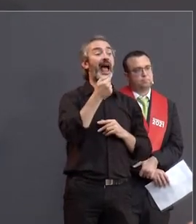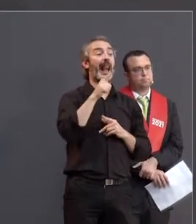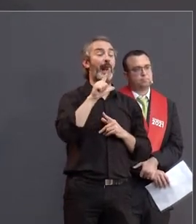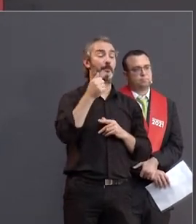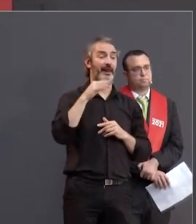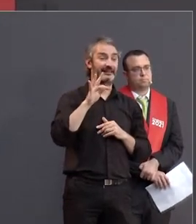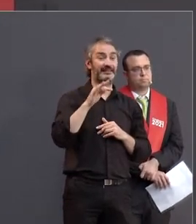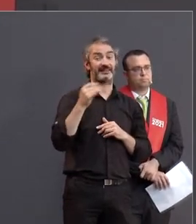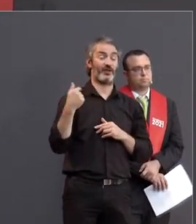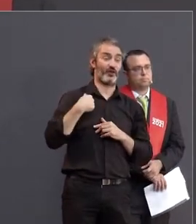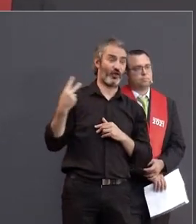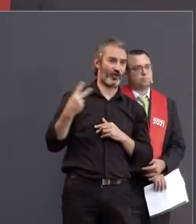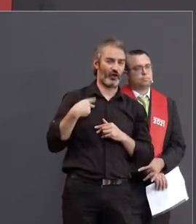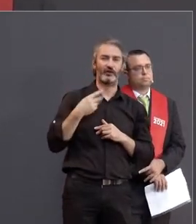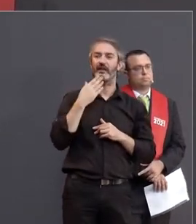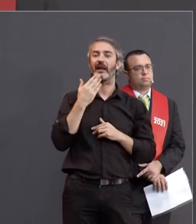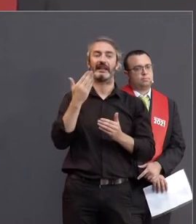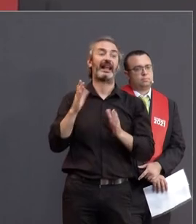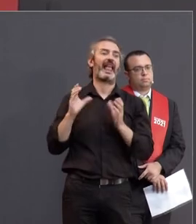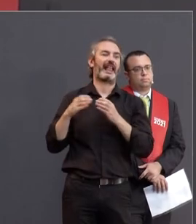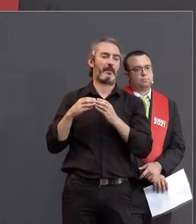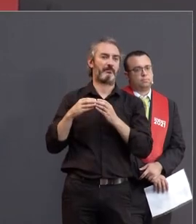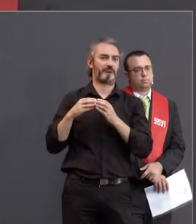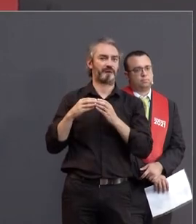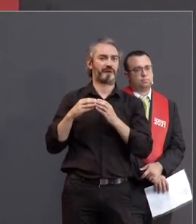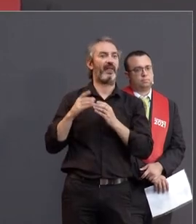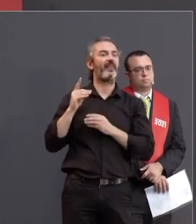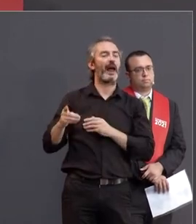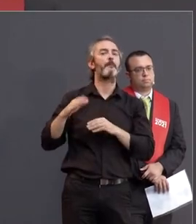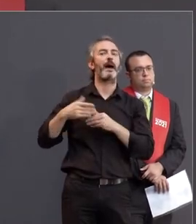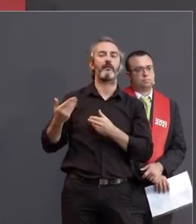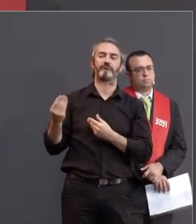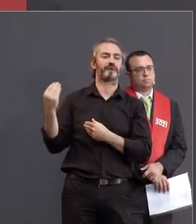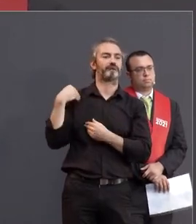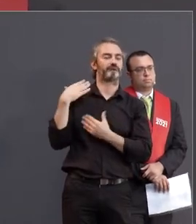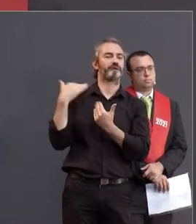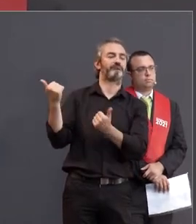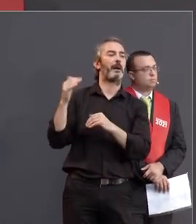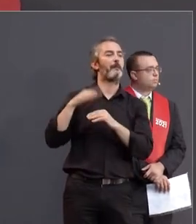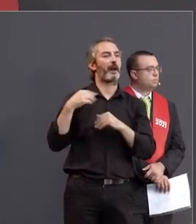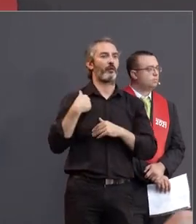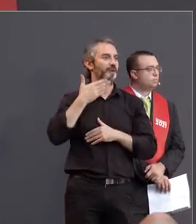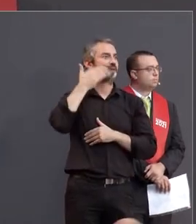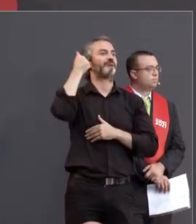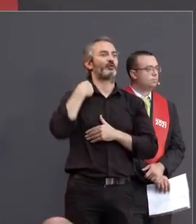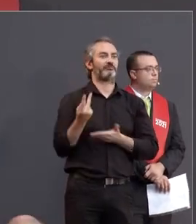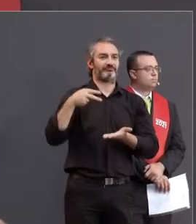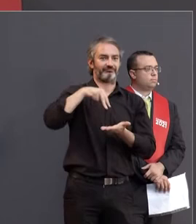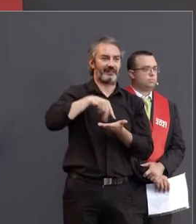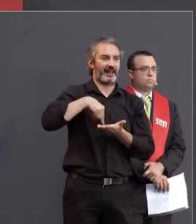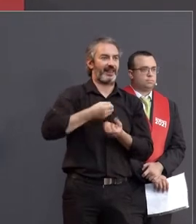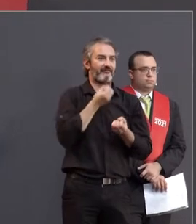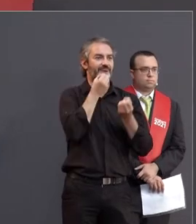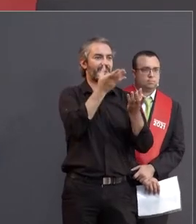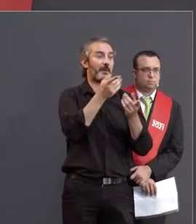volem donar les gràcies a l'equip del deganat per haver comptat amb nosaltres per fer aquest petit parlament. Per nosaltres és tot un honor avui ser aquí per